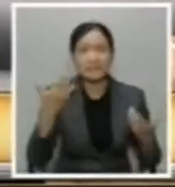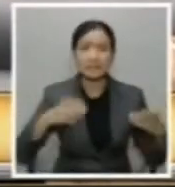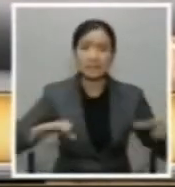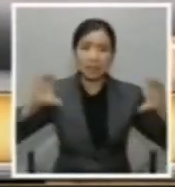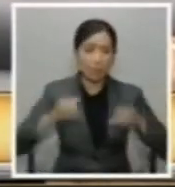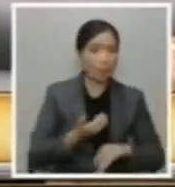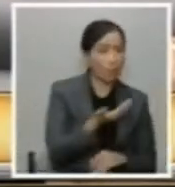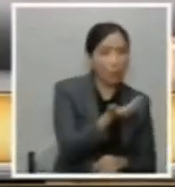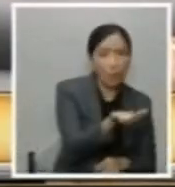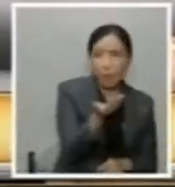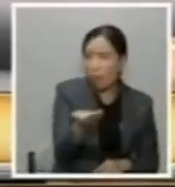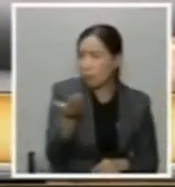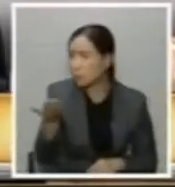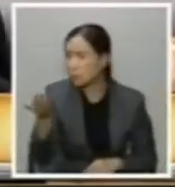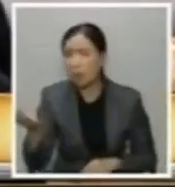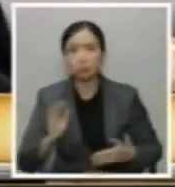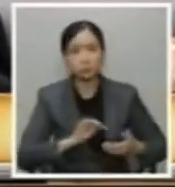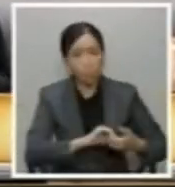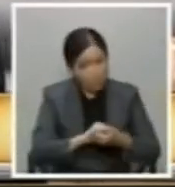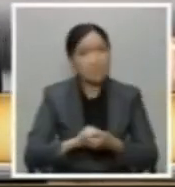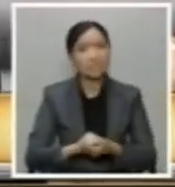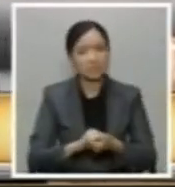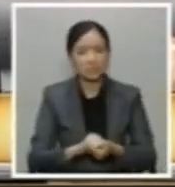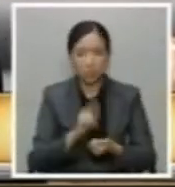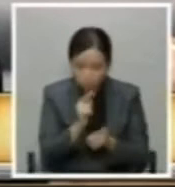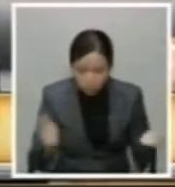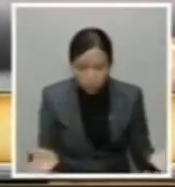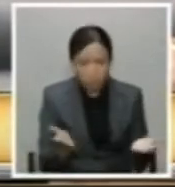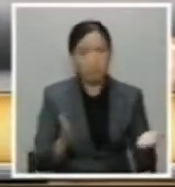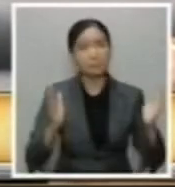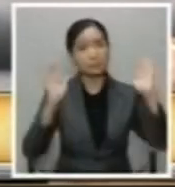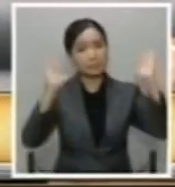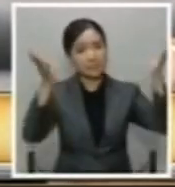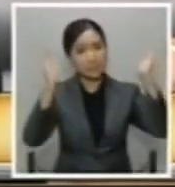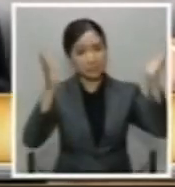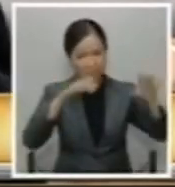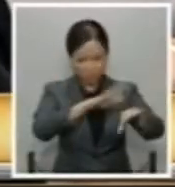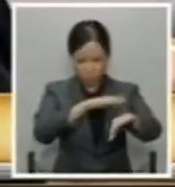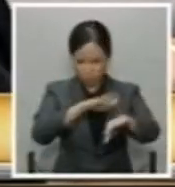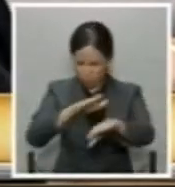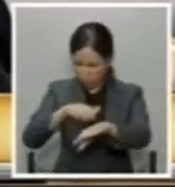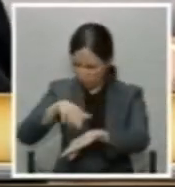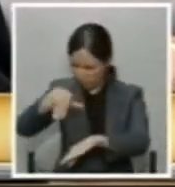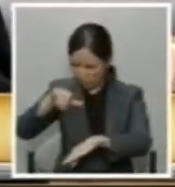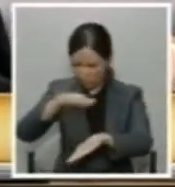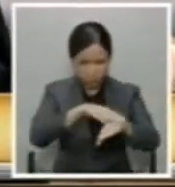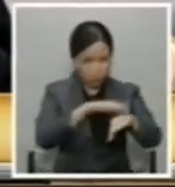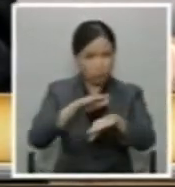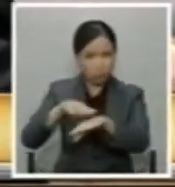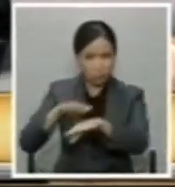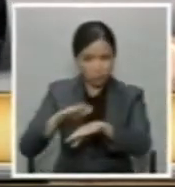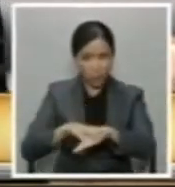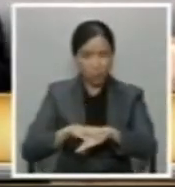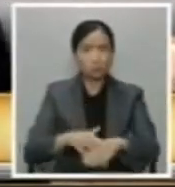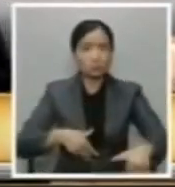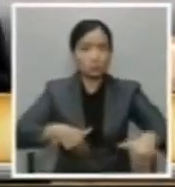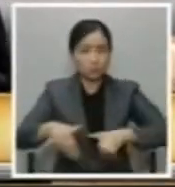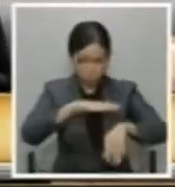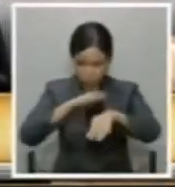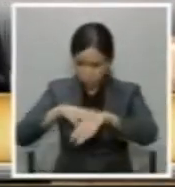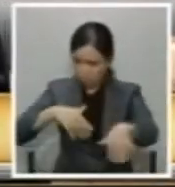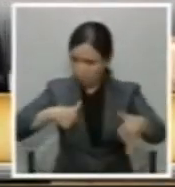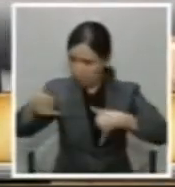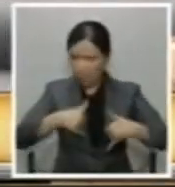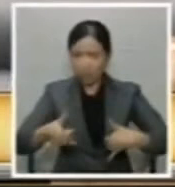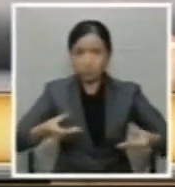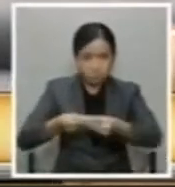ากทุกหน่วยงานของรัฐในการที่จะส่งเสริมประชาสัมพันธ์และชักชวนให้ประชาชนเข้ามามีส่วน